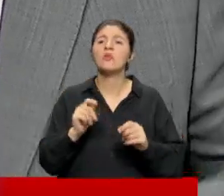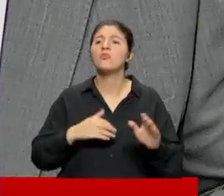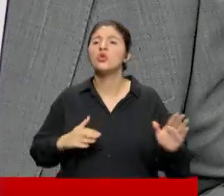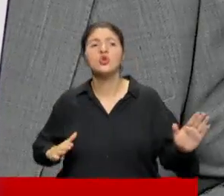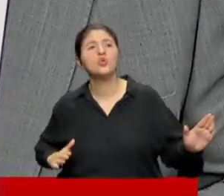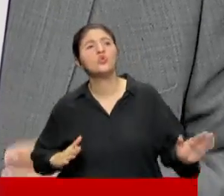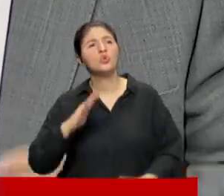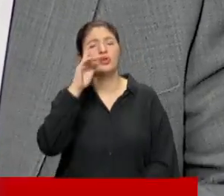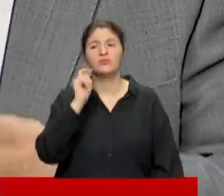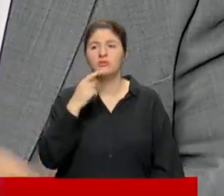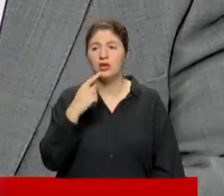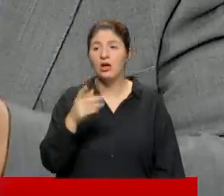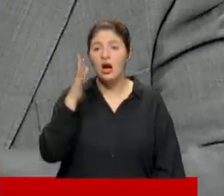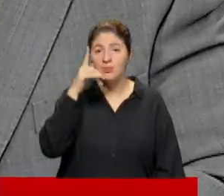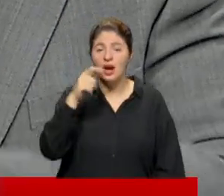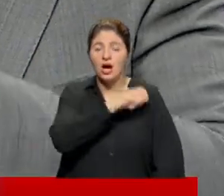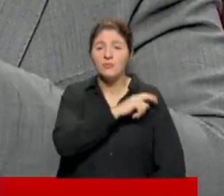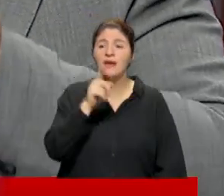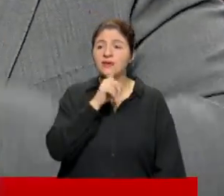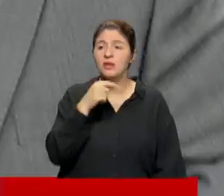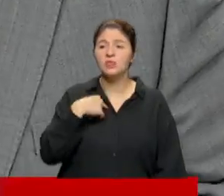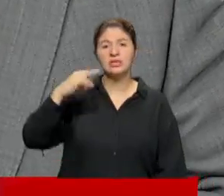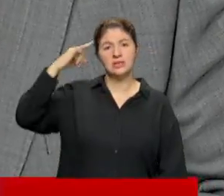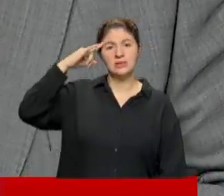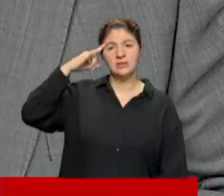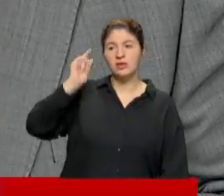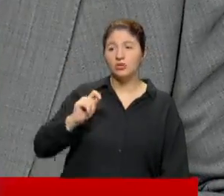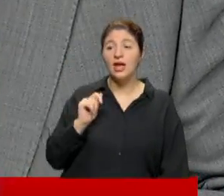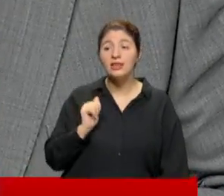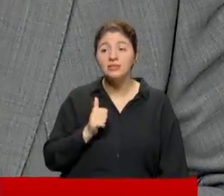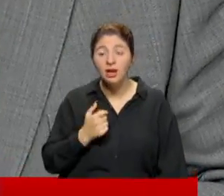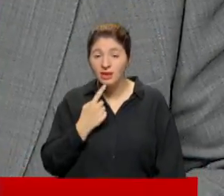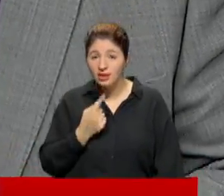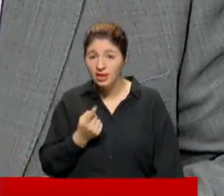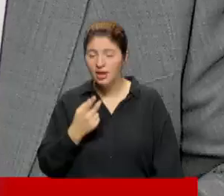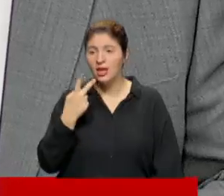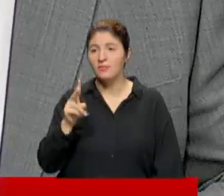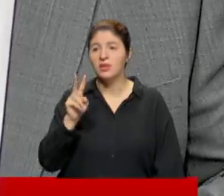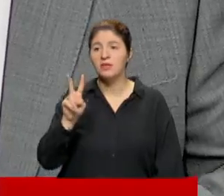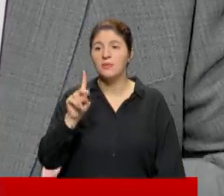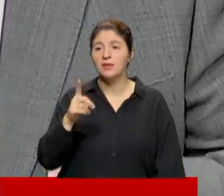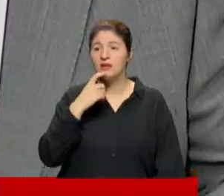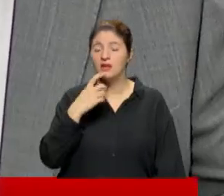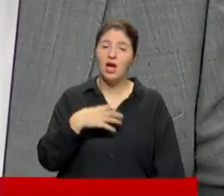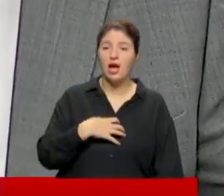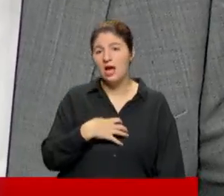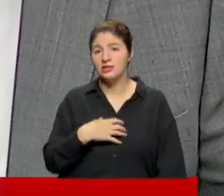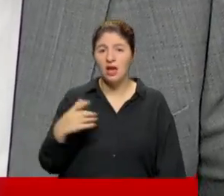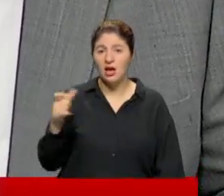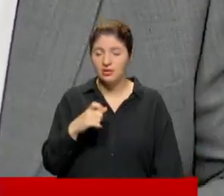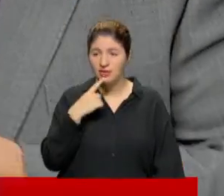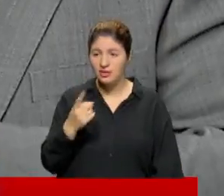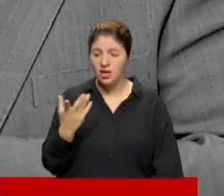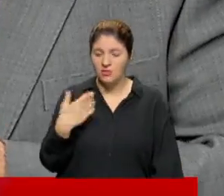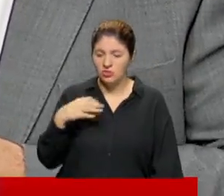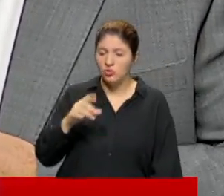uçuracağım dedi Amerika Almanya İngiltere bizi kıskanacak ne zaman dedi 2021 yılının Haziran ayında dedi